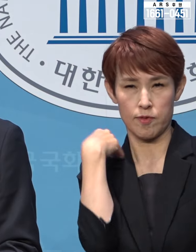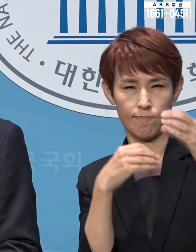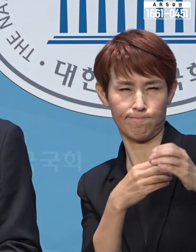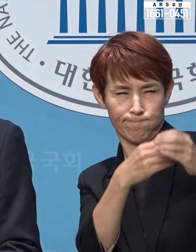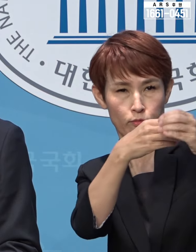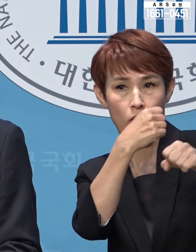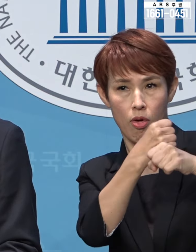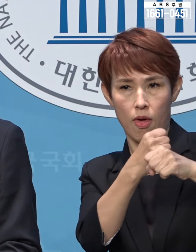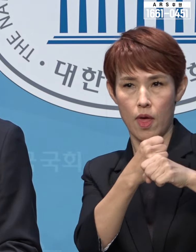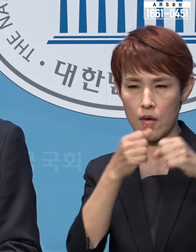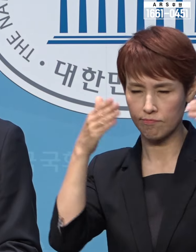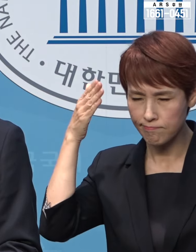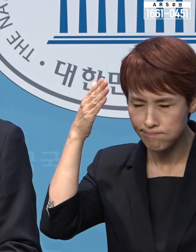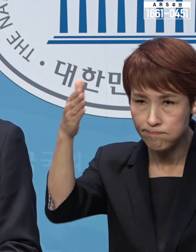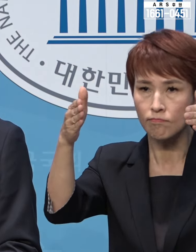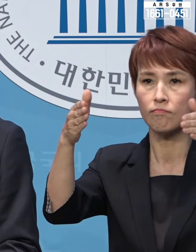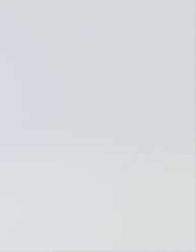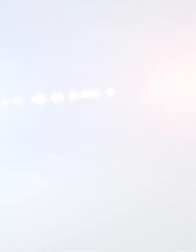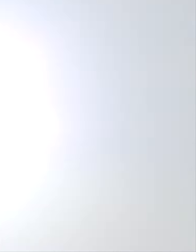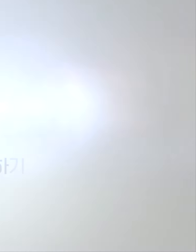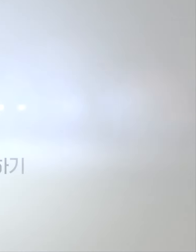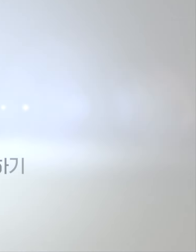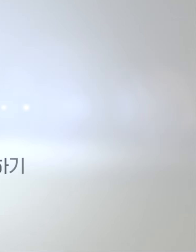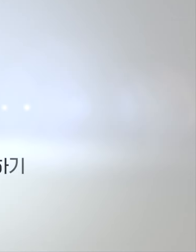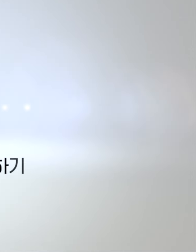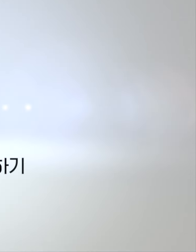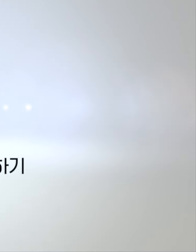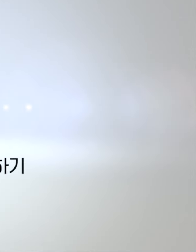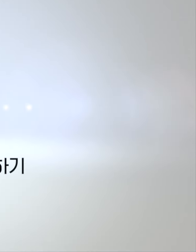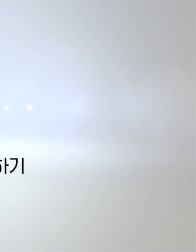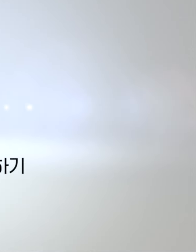일에 진력을 다하겠습니다 니다